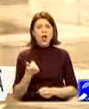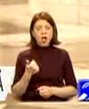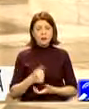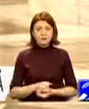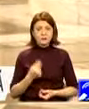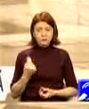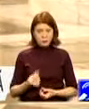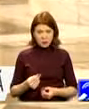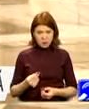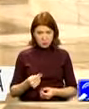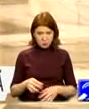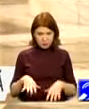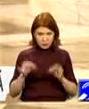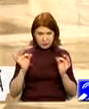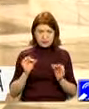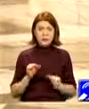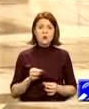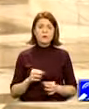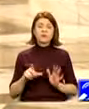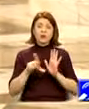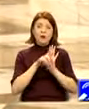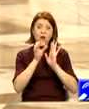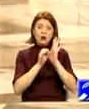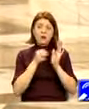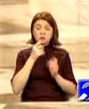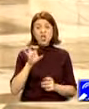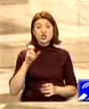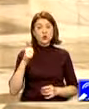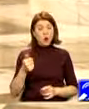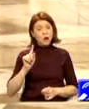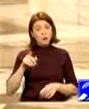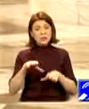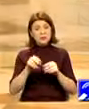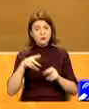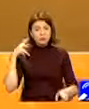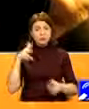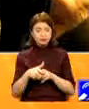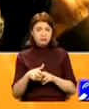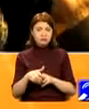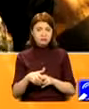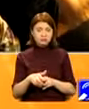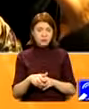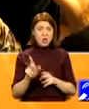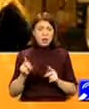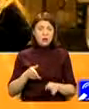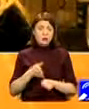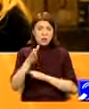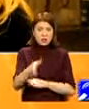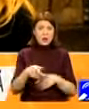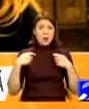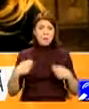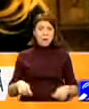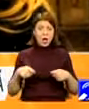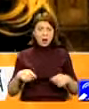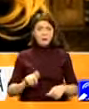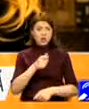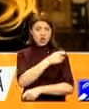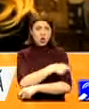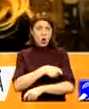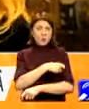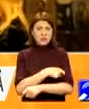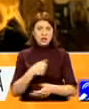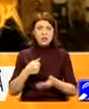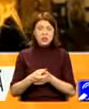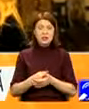Îngăsită potrivit regulamentului Senatului, Diana Șoșoacă ar putea să primească interzis, să spunem așa, în plenul Senatului și în comisiile Senatului